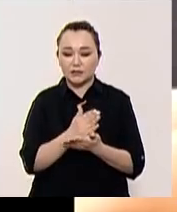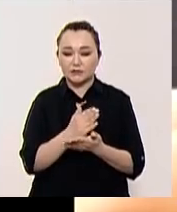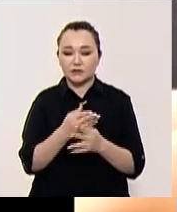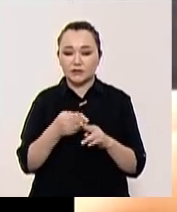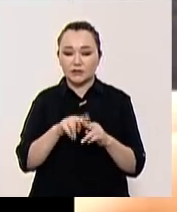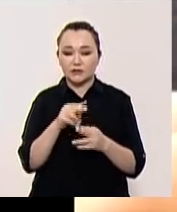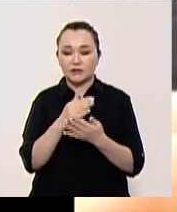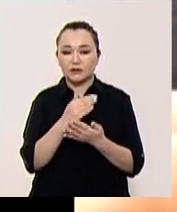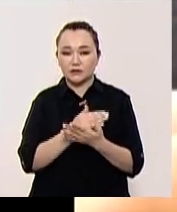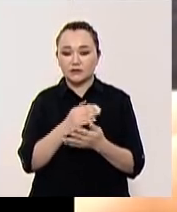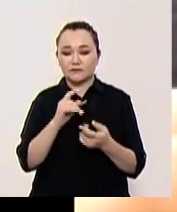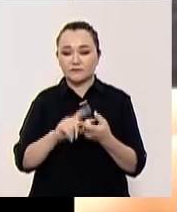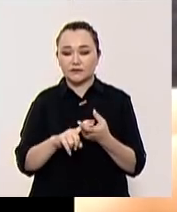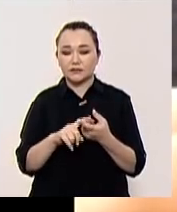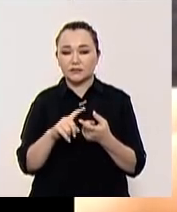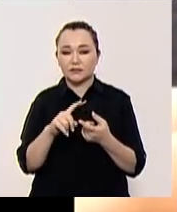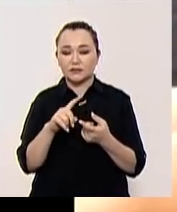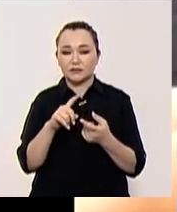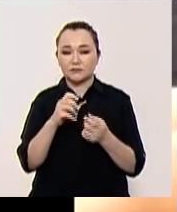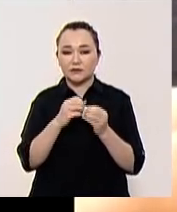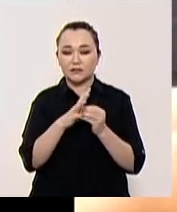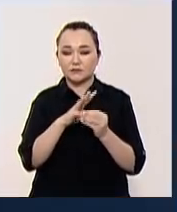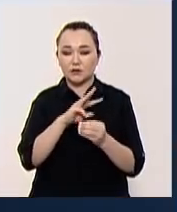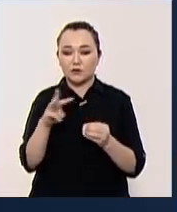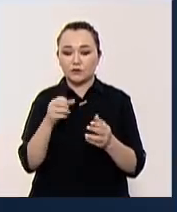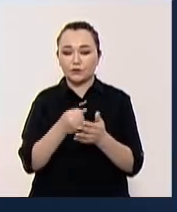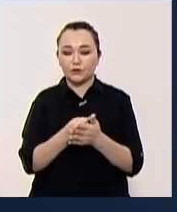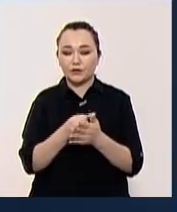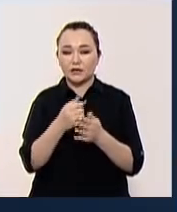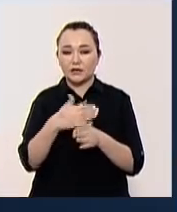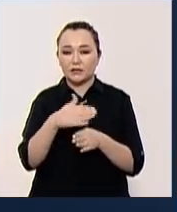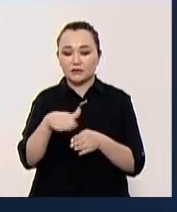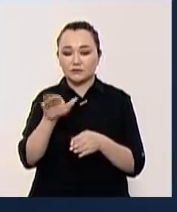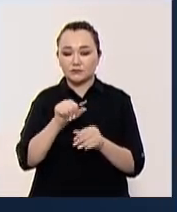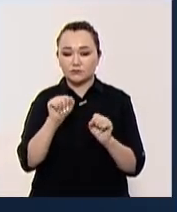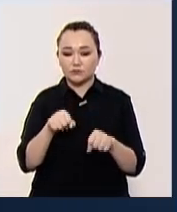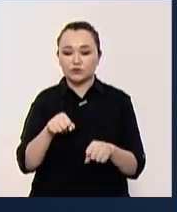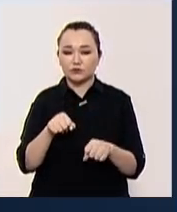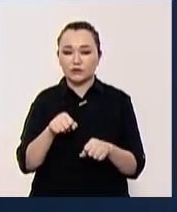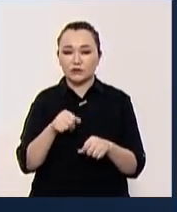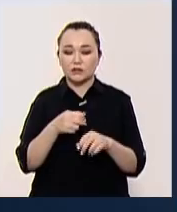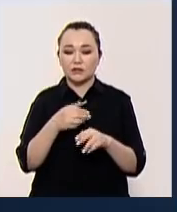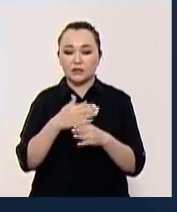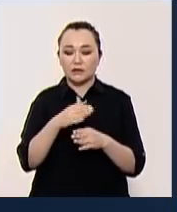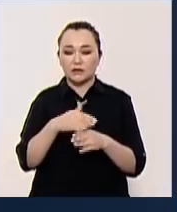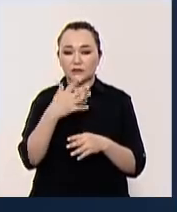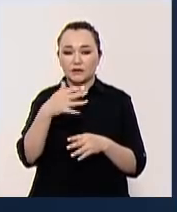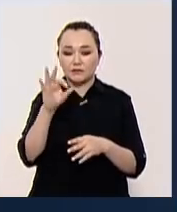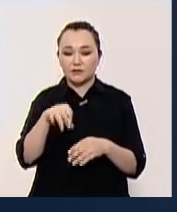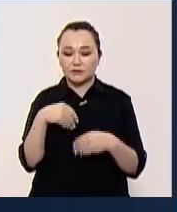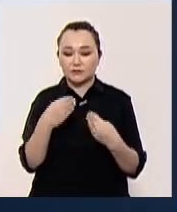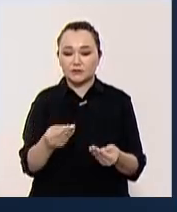Ол бағдарлама бойынша 15 миллионға дейін кредит алады. Ол кредит 5%-мен